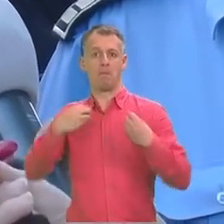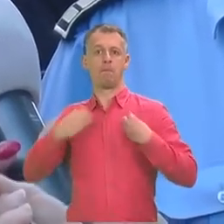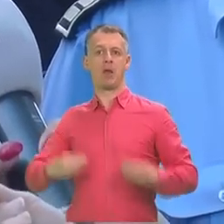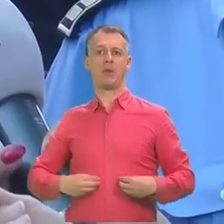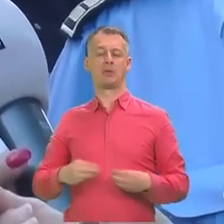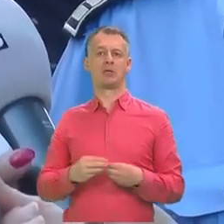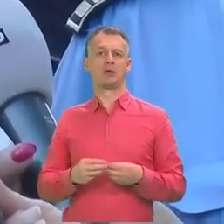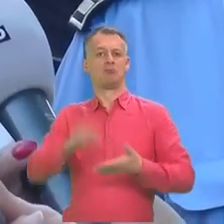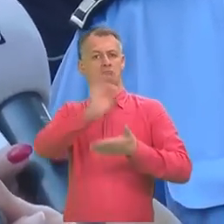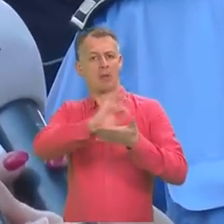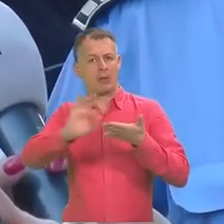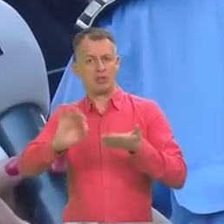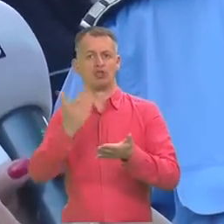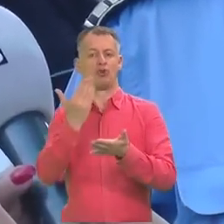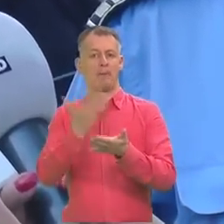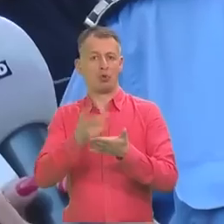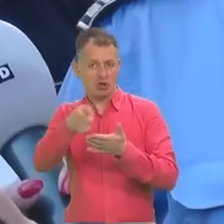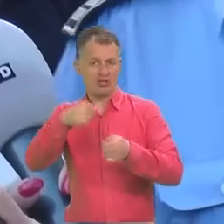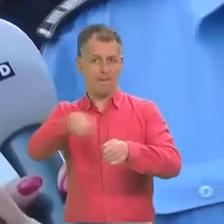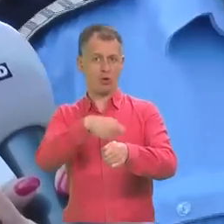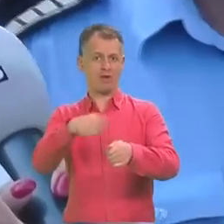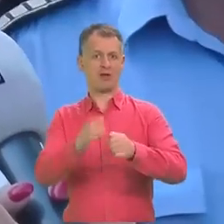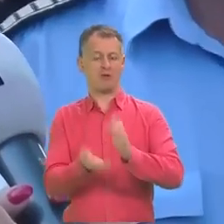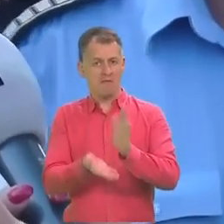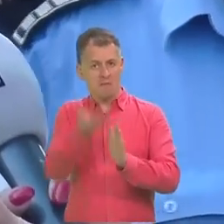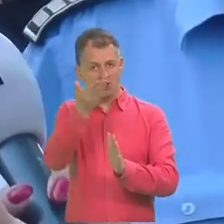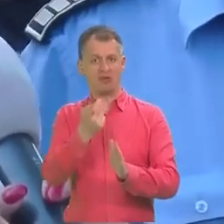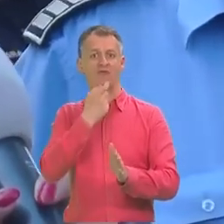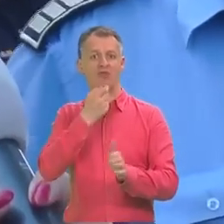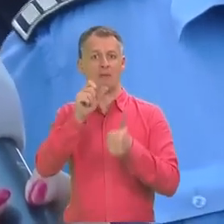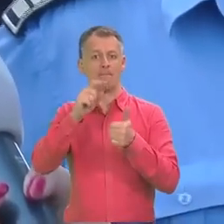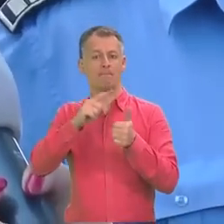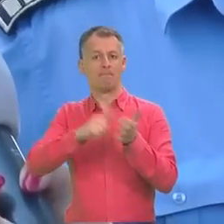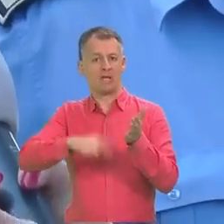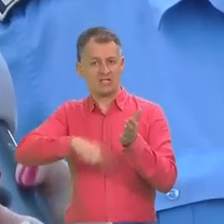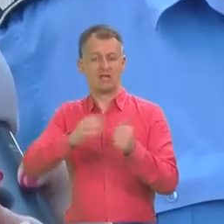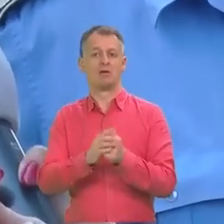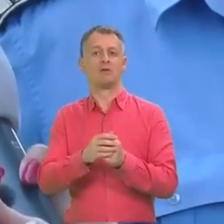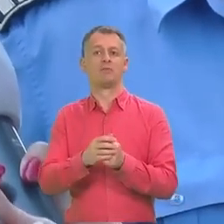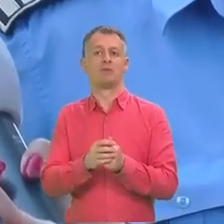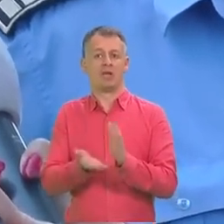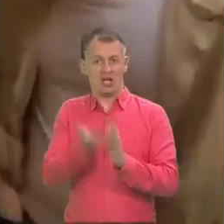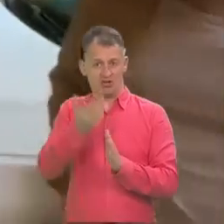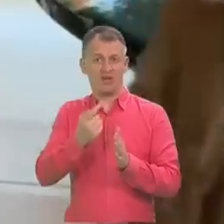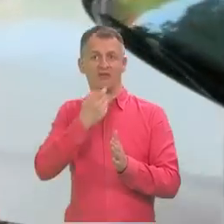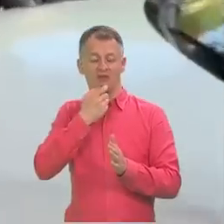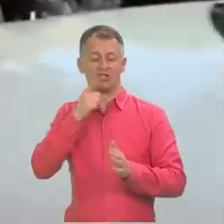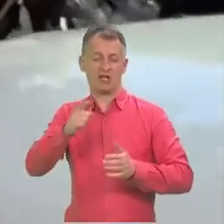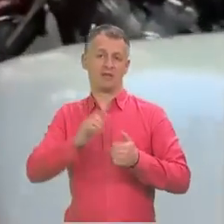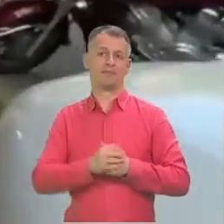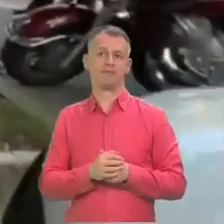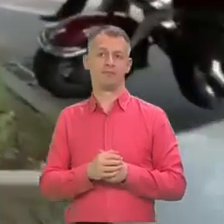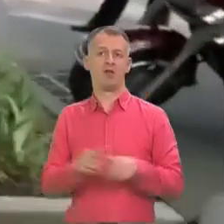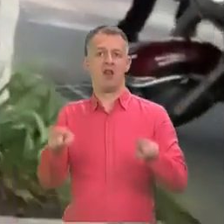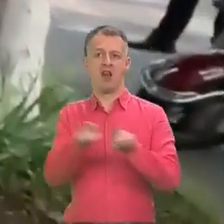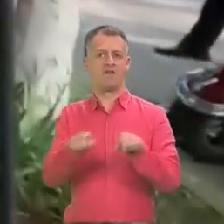Parlament amendamente privind aceste modificări, atât creșterea vârstei de pensionare. Situația este